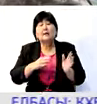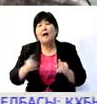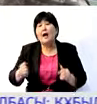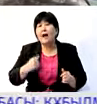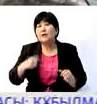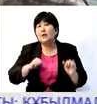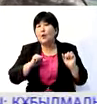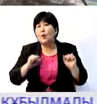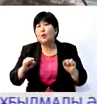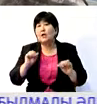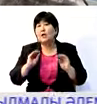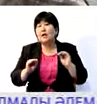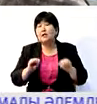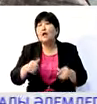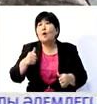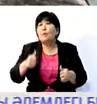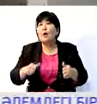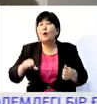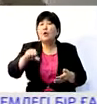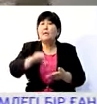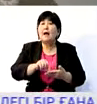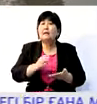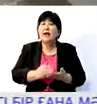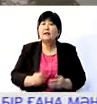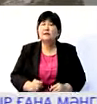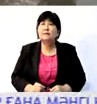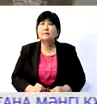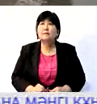әскери қорғаныс жиынтығын кию байқауларында бақ сынады.